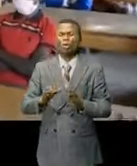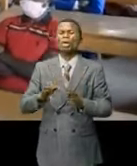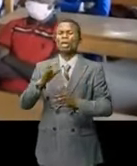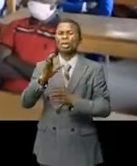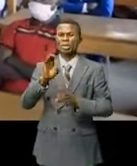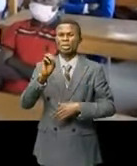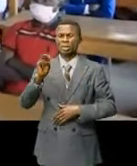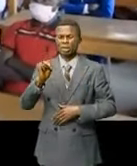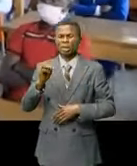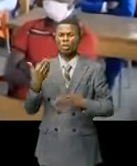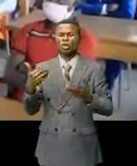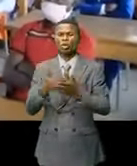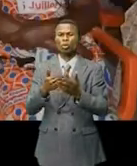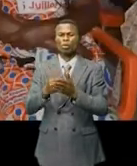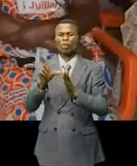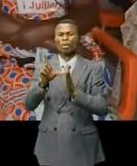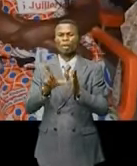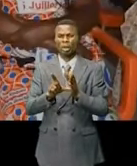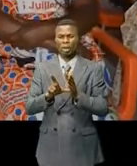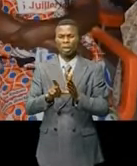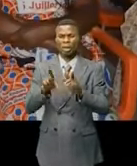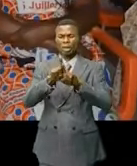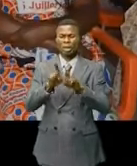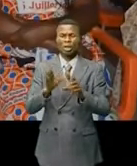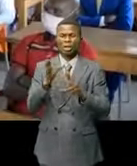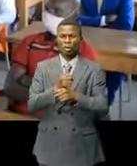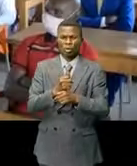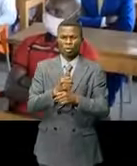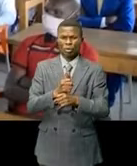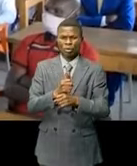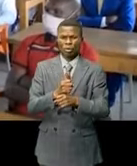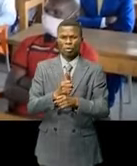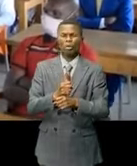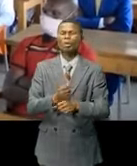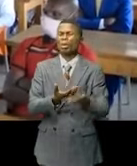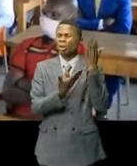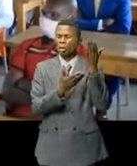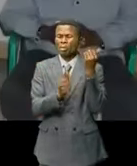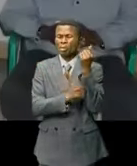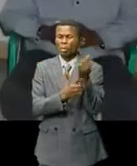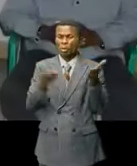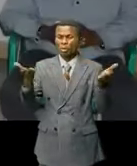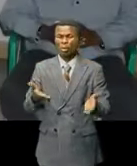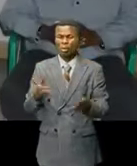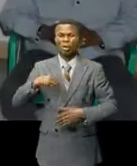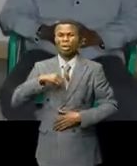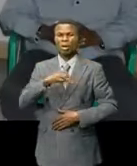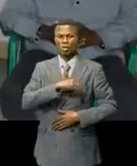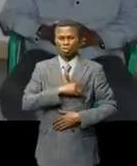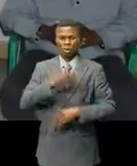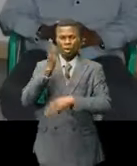et les innovations de la nouvelle loi ainsi que la conclusion. Suivez-le devant les participants constitués de membres du